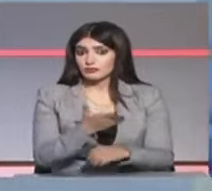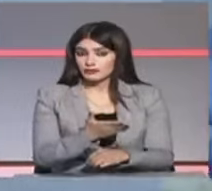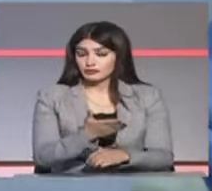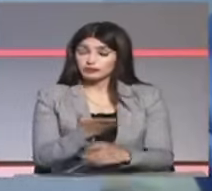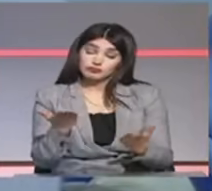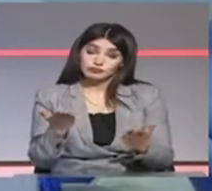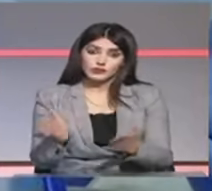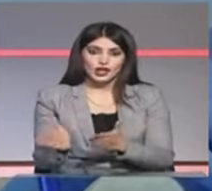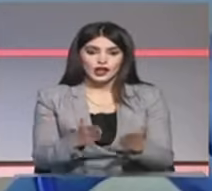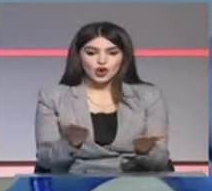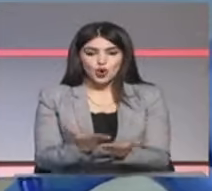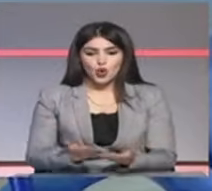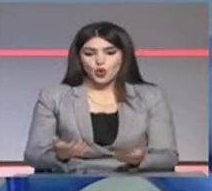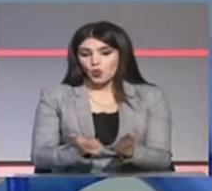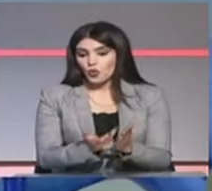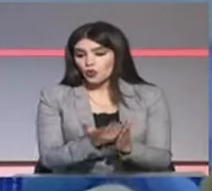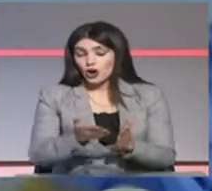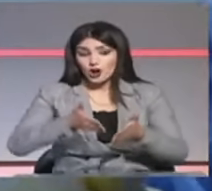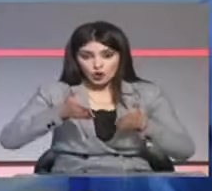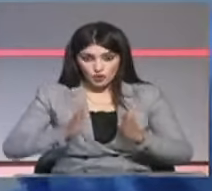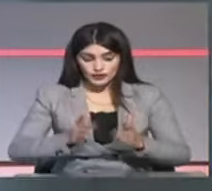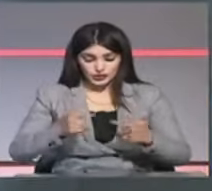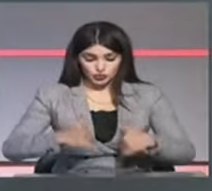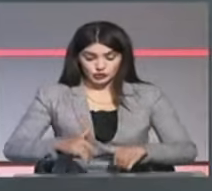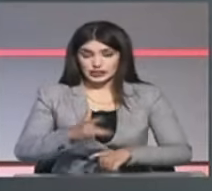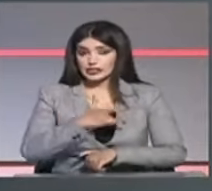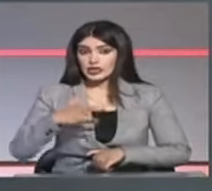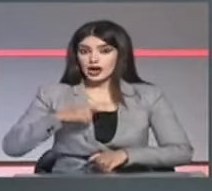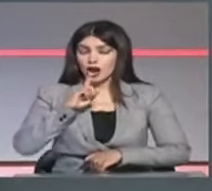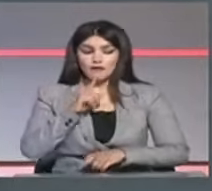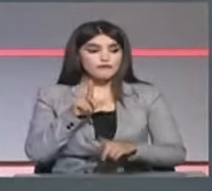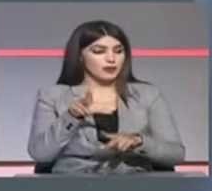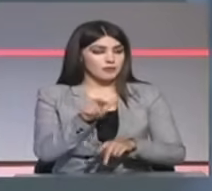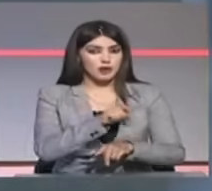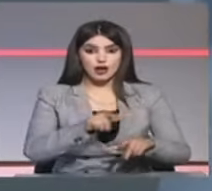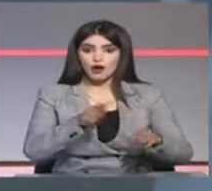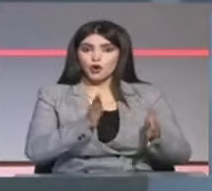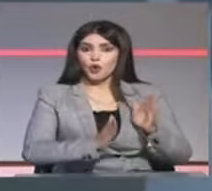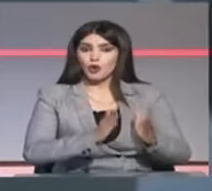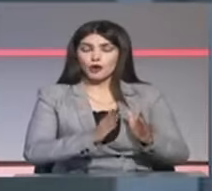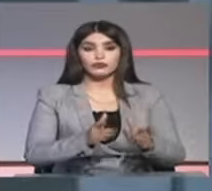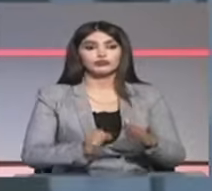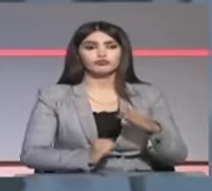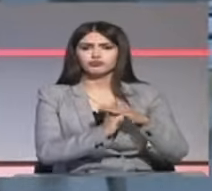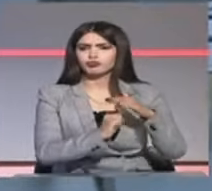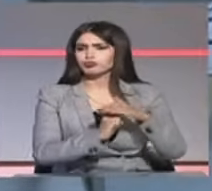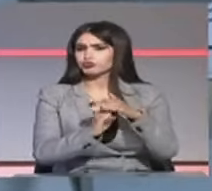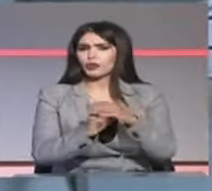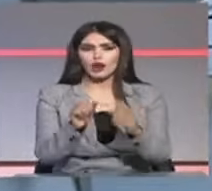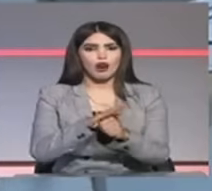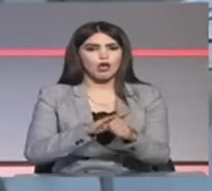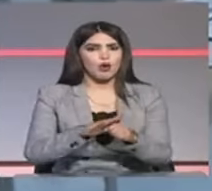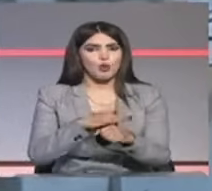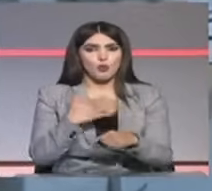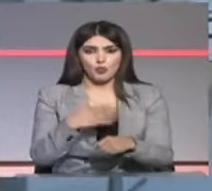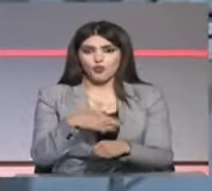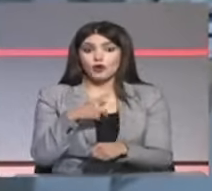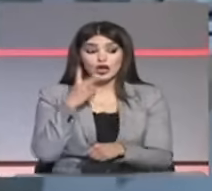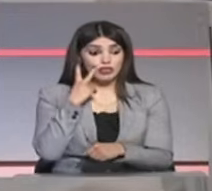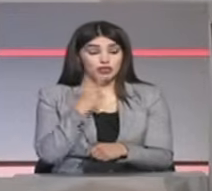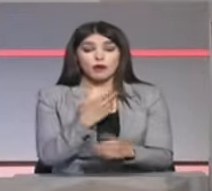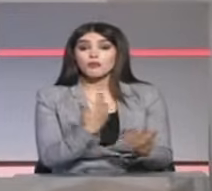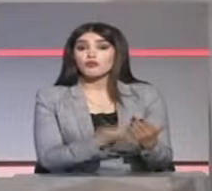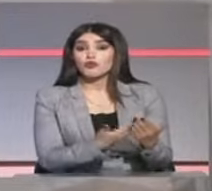وحسب احصائيات رسميه في بعض المستشفيات تجاوزت طاقتها القصوى ال استعاده المصابين وهذا